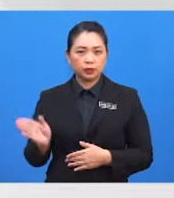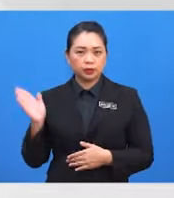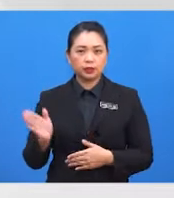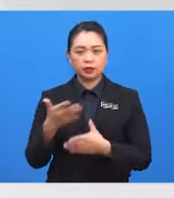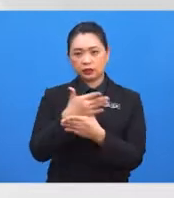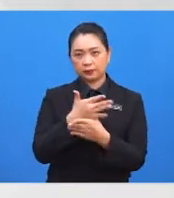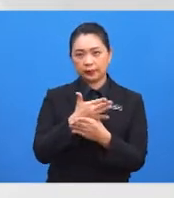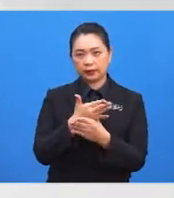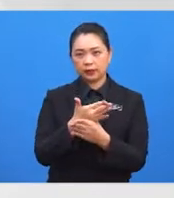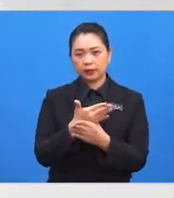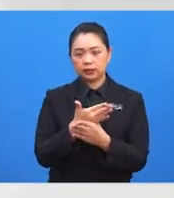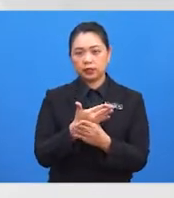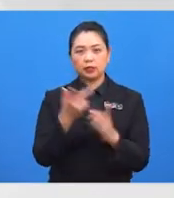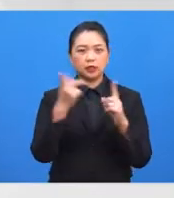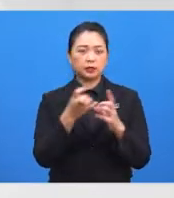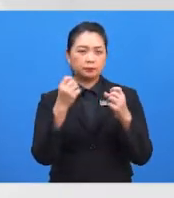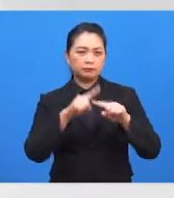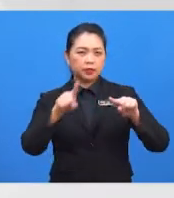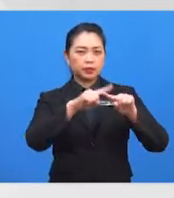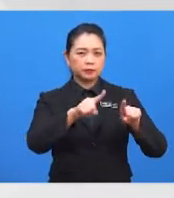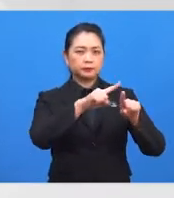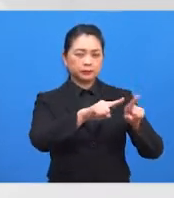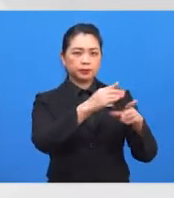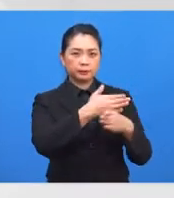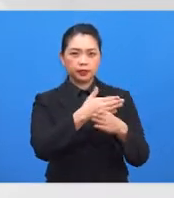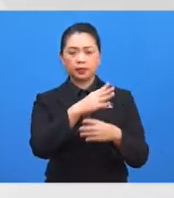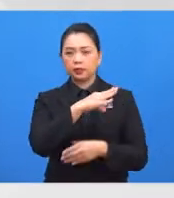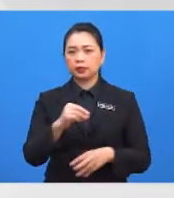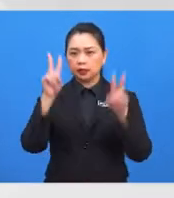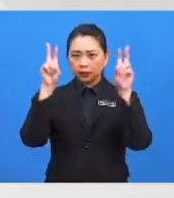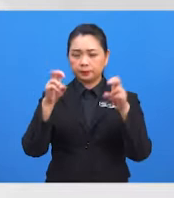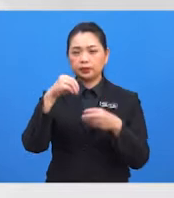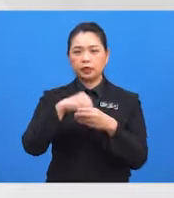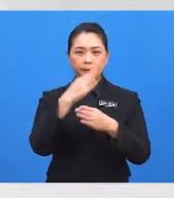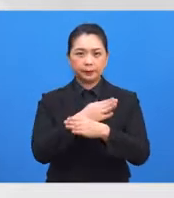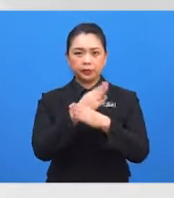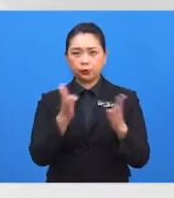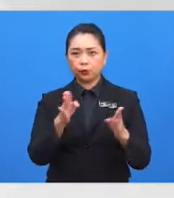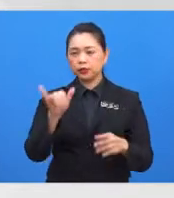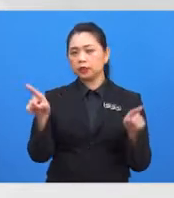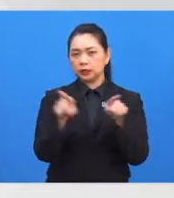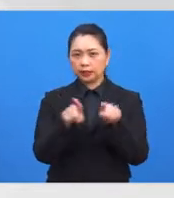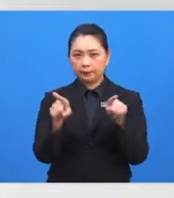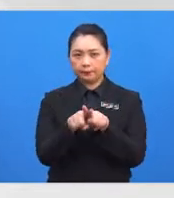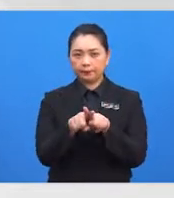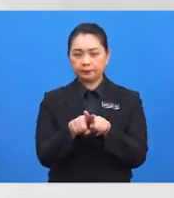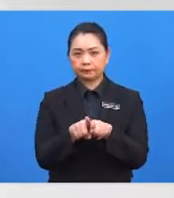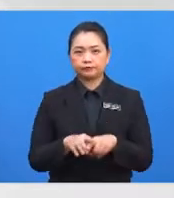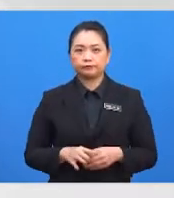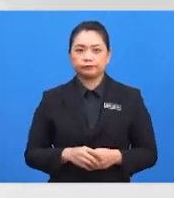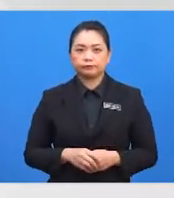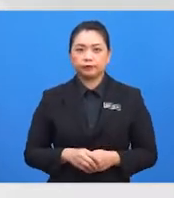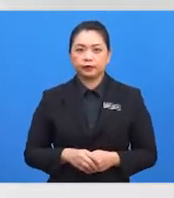multi-panel dibahagikan kepada pelbagai bahagian atau tema dalam bentuk yang sama seperti